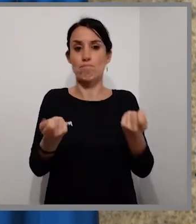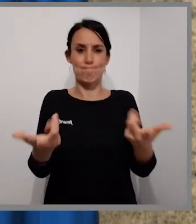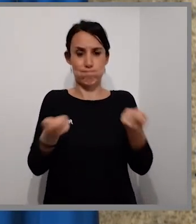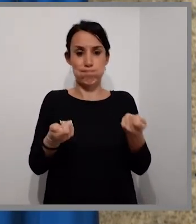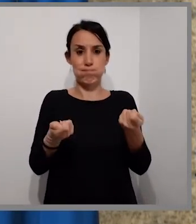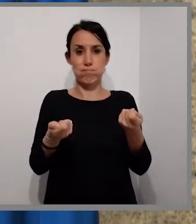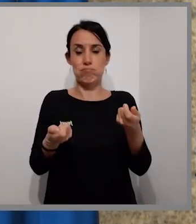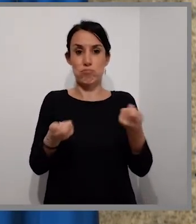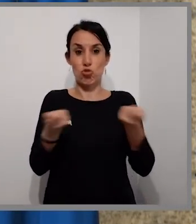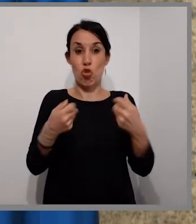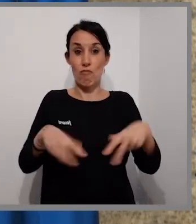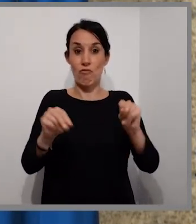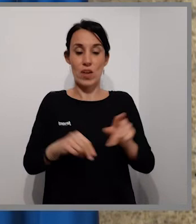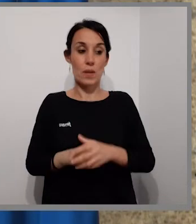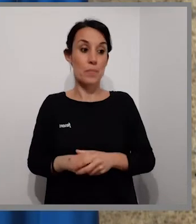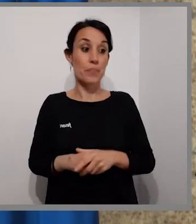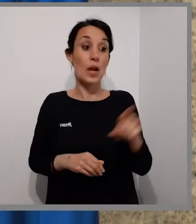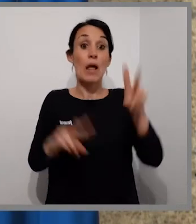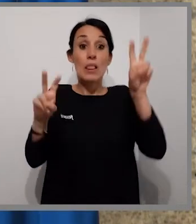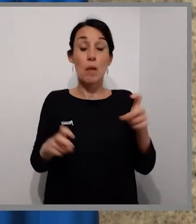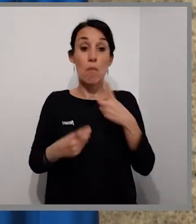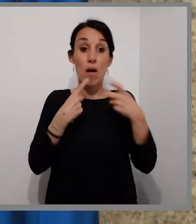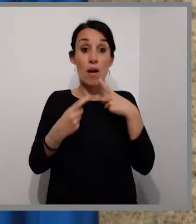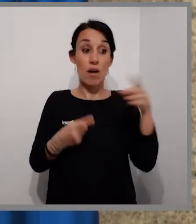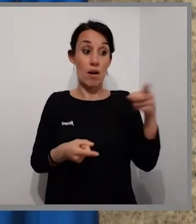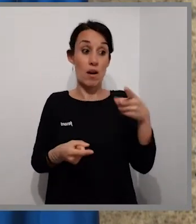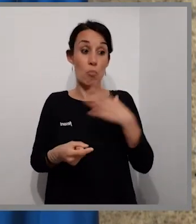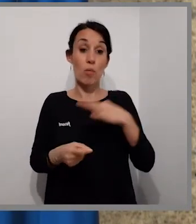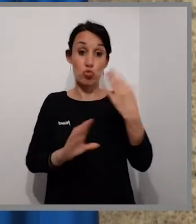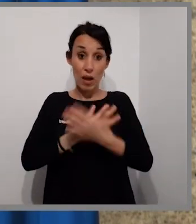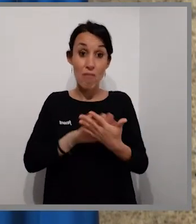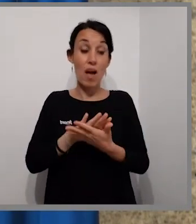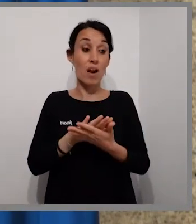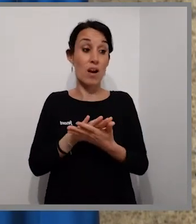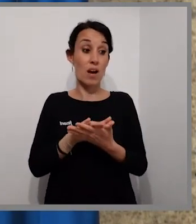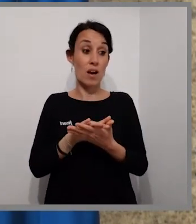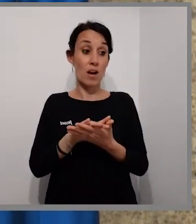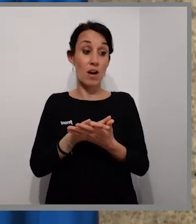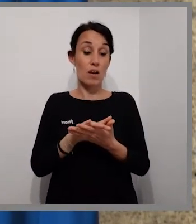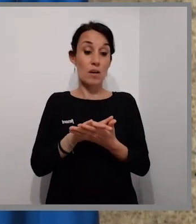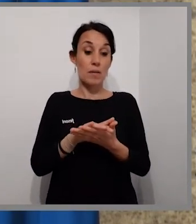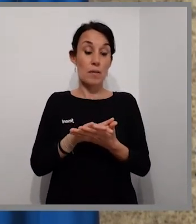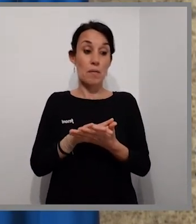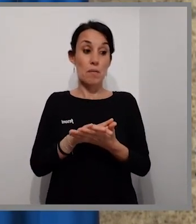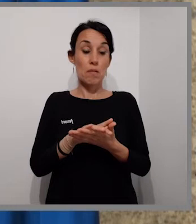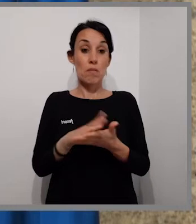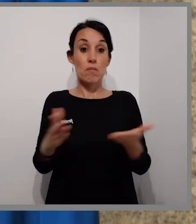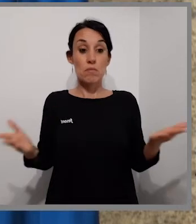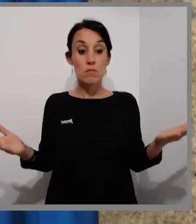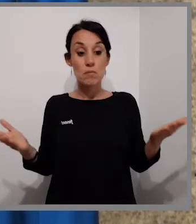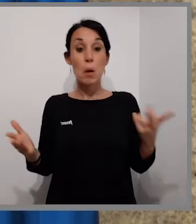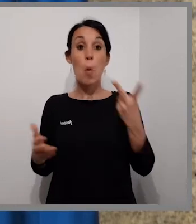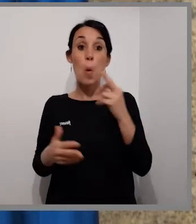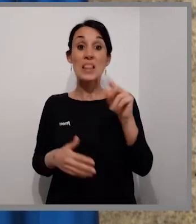segona qüestió, certament, en aquesta enquesta pues, podríem estar parlant de que hi ha